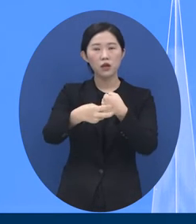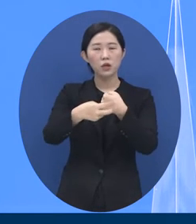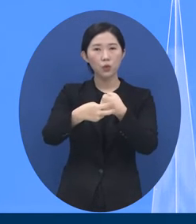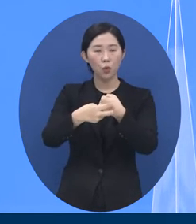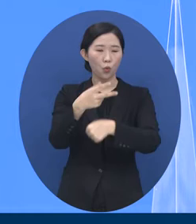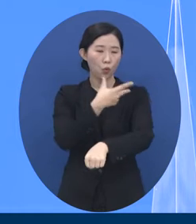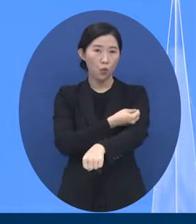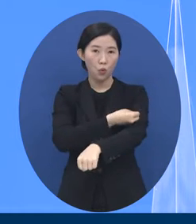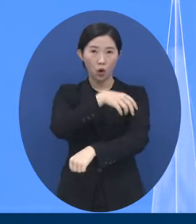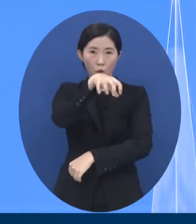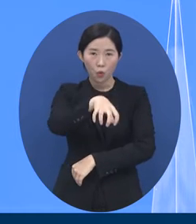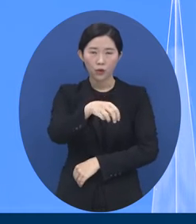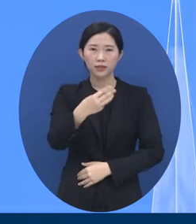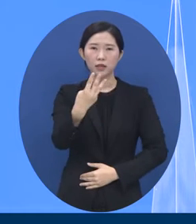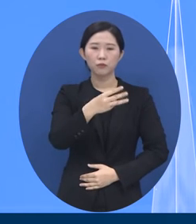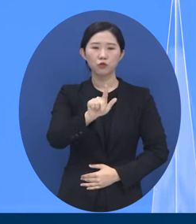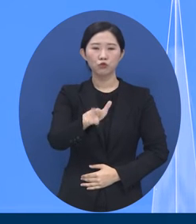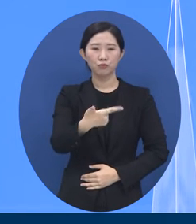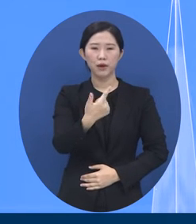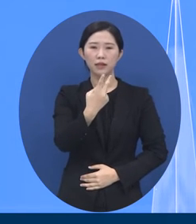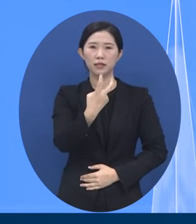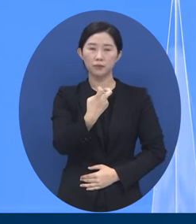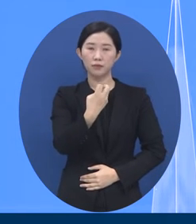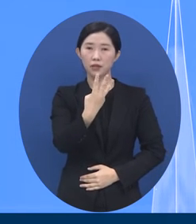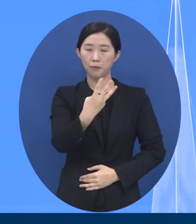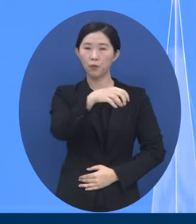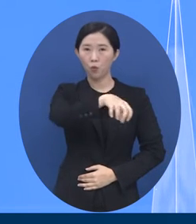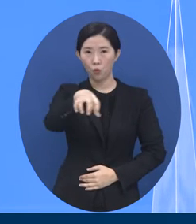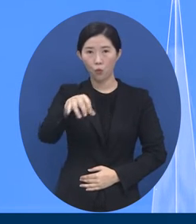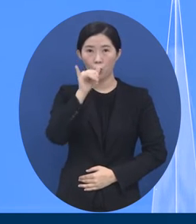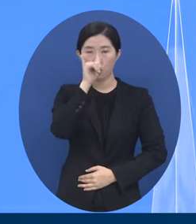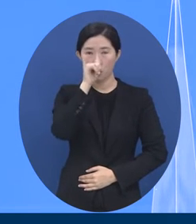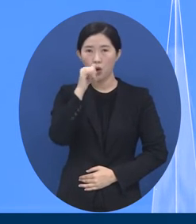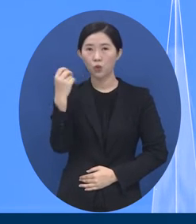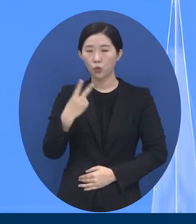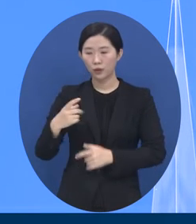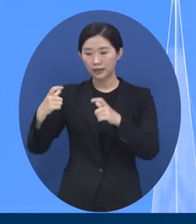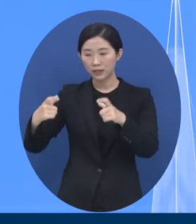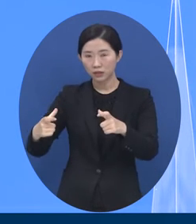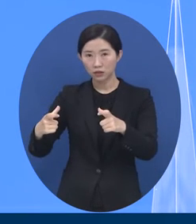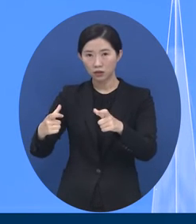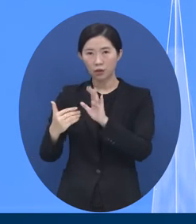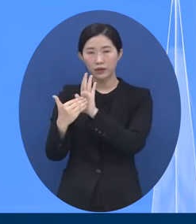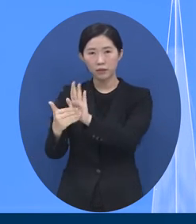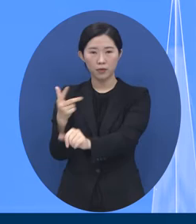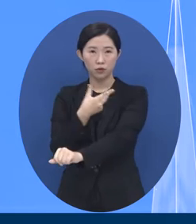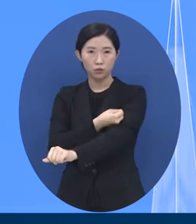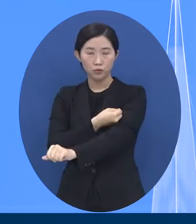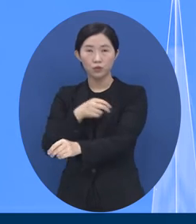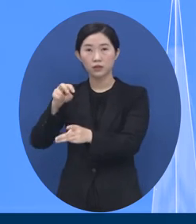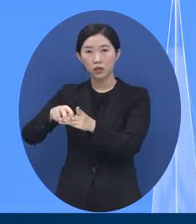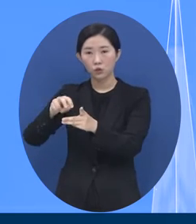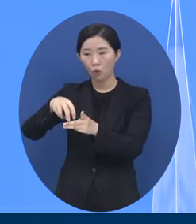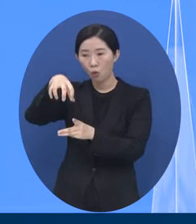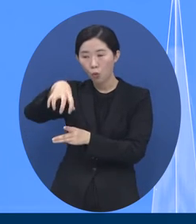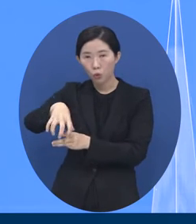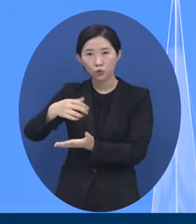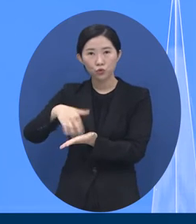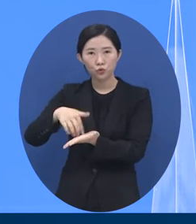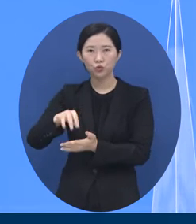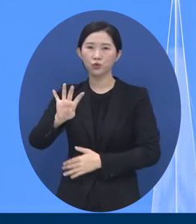의료기관은 총 3,623개 병의원입니다. 코로나19 지역 예방접종센터는 도내에